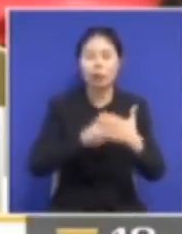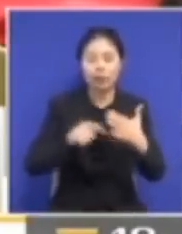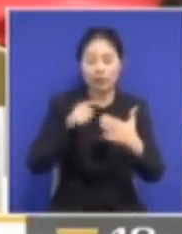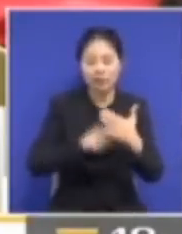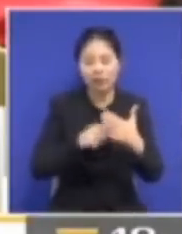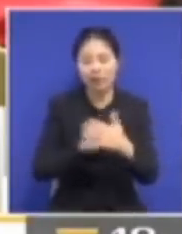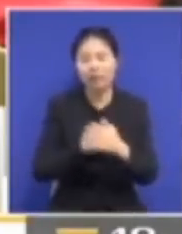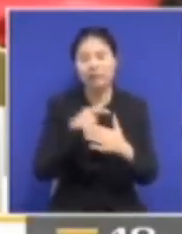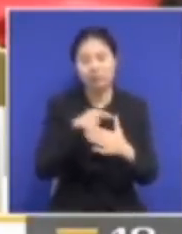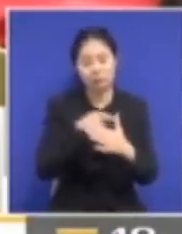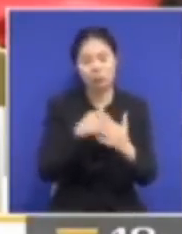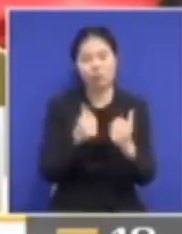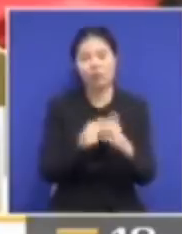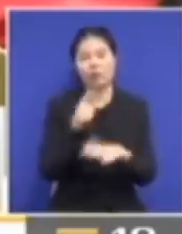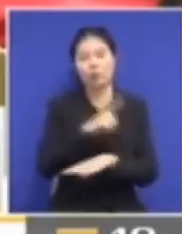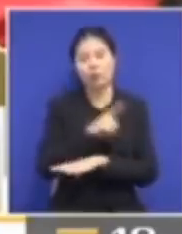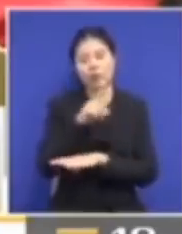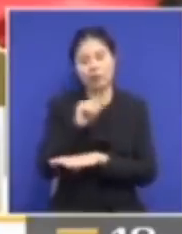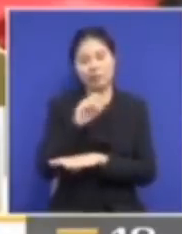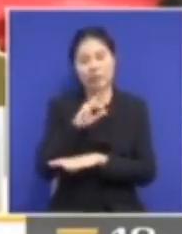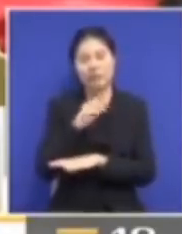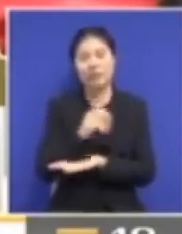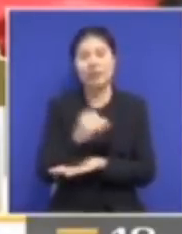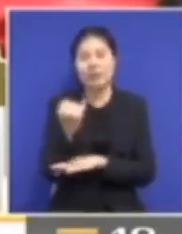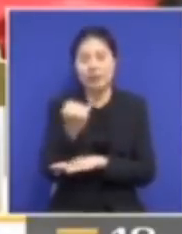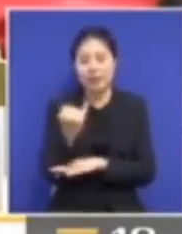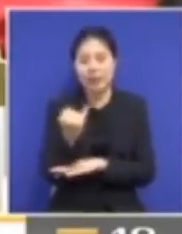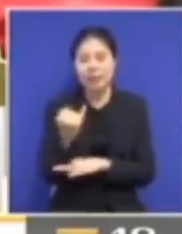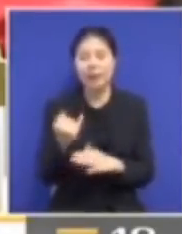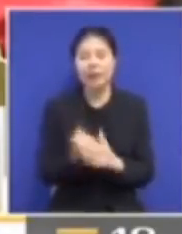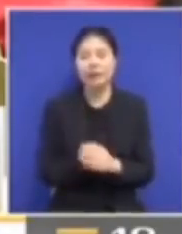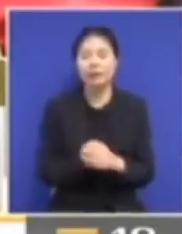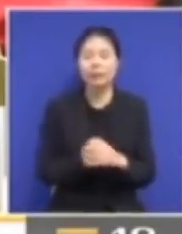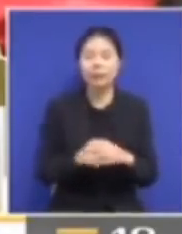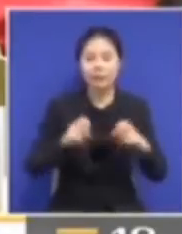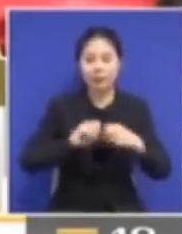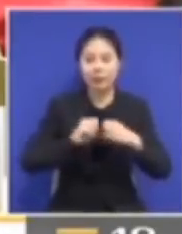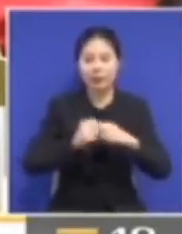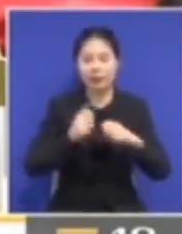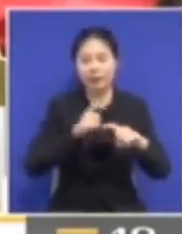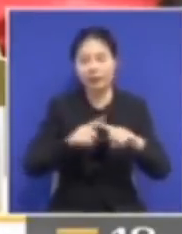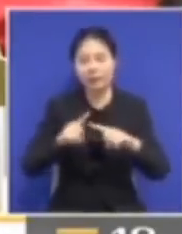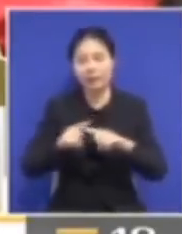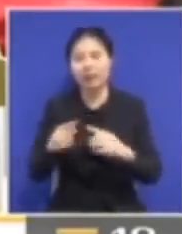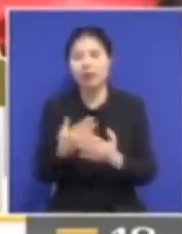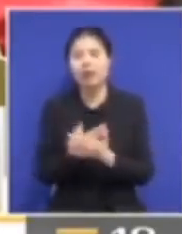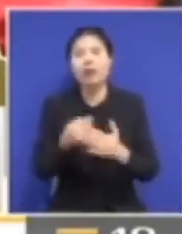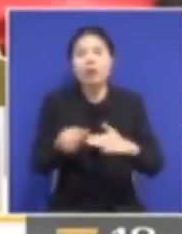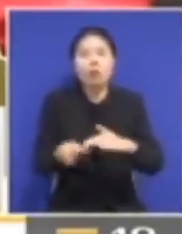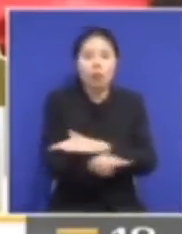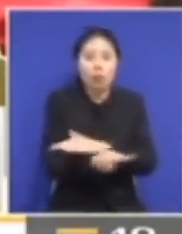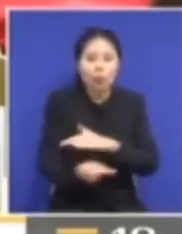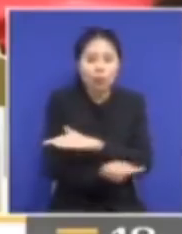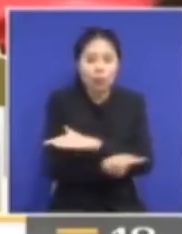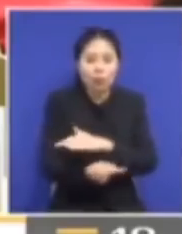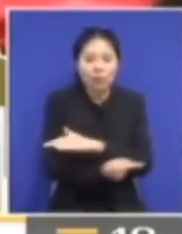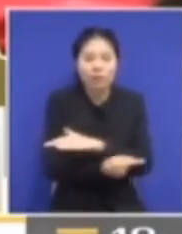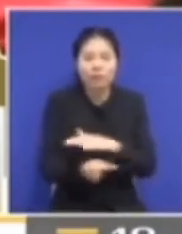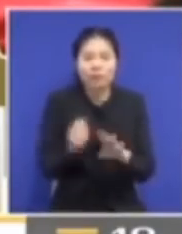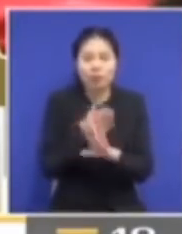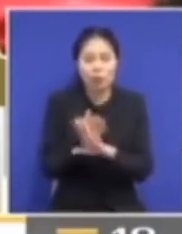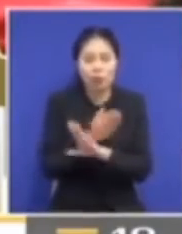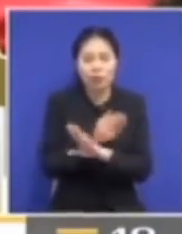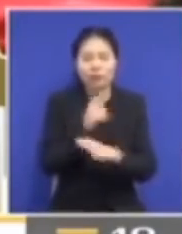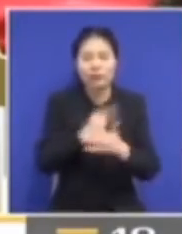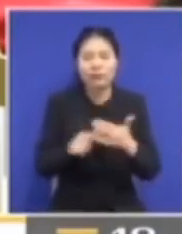การเลือกตั้งครั้งนี้หรอกนะครับนะพรรคผมก็นะครับก็ถูกโกงด้วยนะครับตั้งแต่ก่อนการเลือกตั้